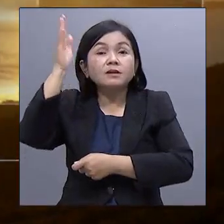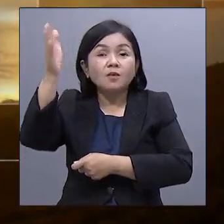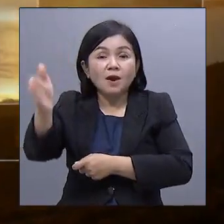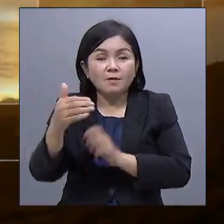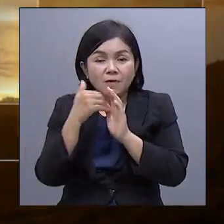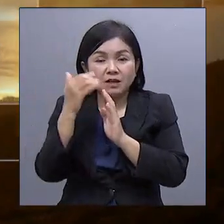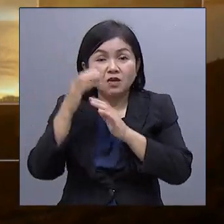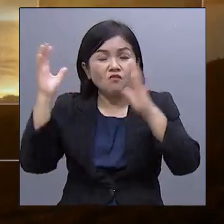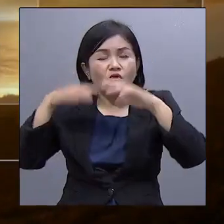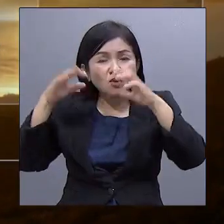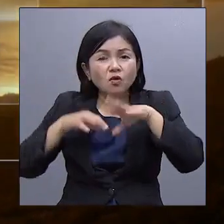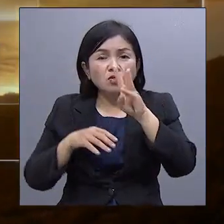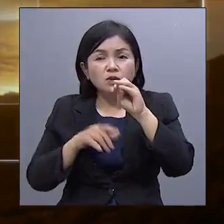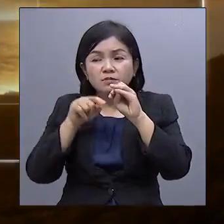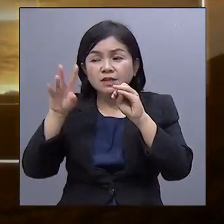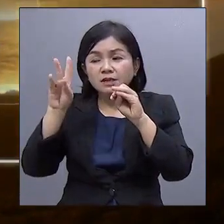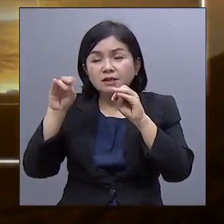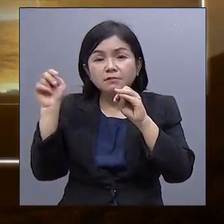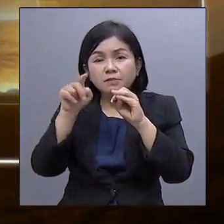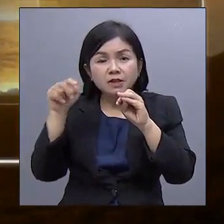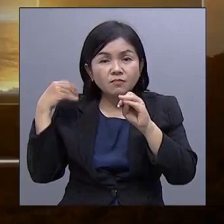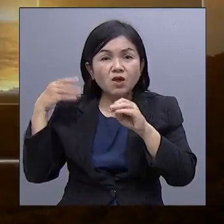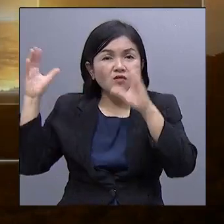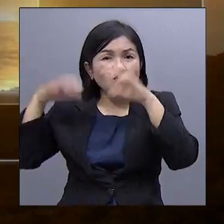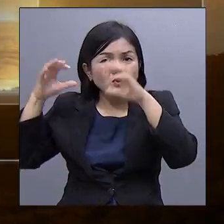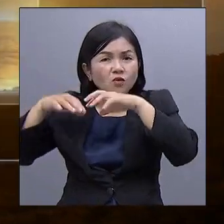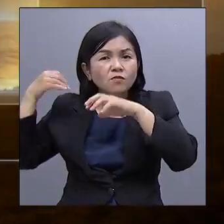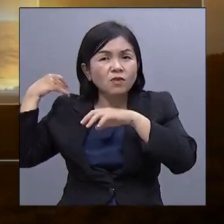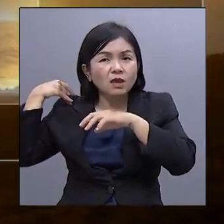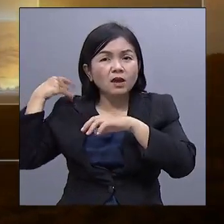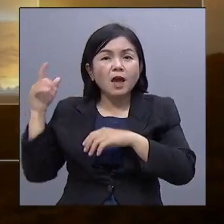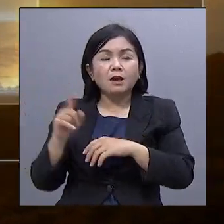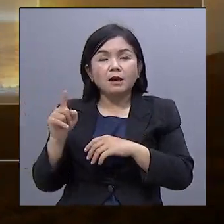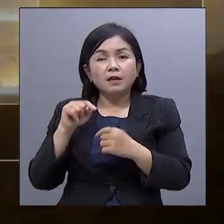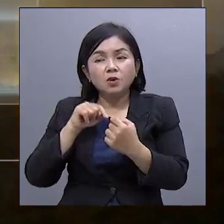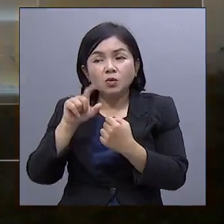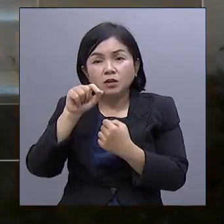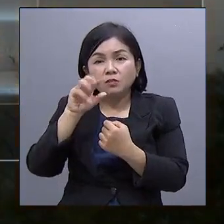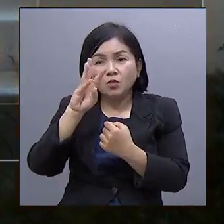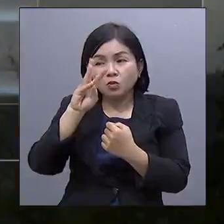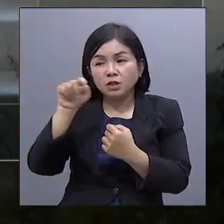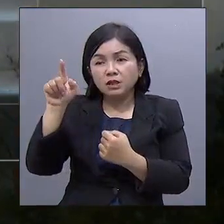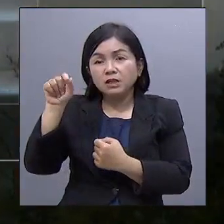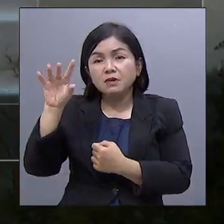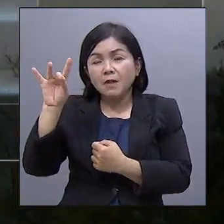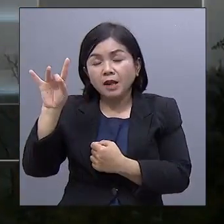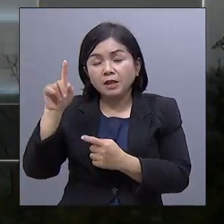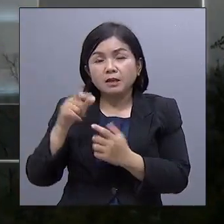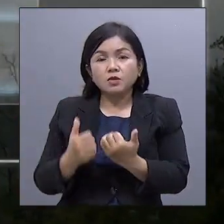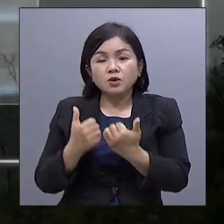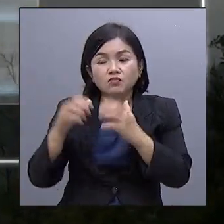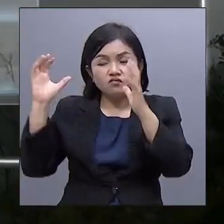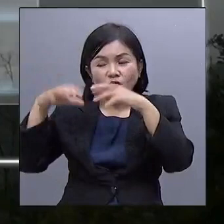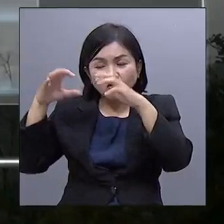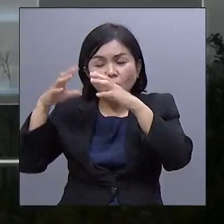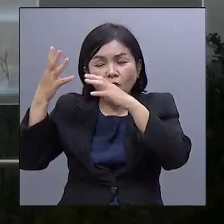าคเหนือมีฝนฟ้าคะนอง 60-70% ของพื้นที่และมีฝนตกหนักบางแห่งในช่วงระหว่างวันที่ 26-28 กรกฎาคมจะมีฝนฟ้าคะน